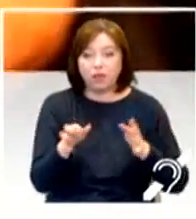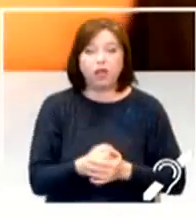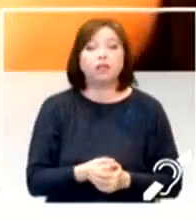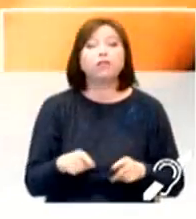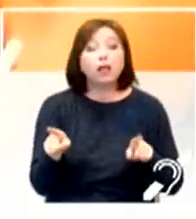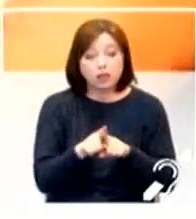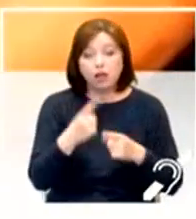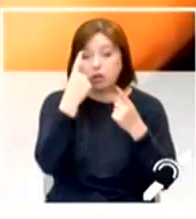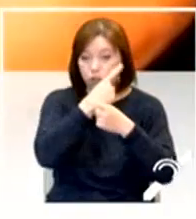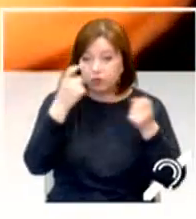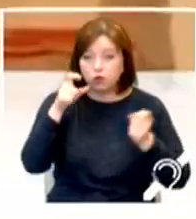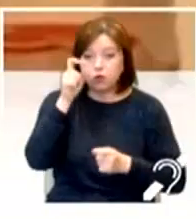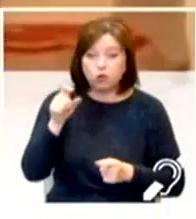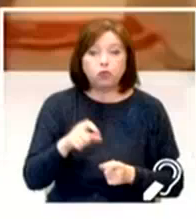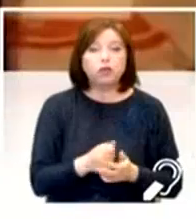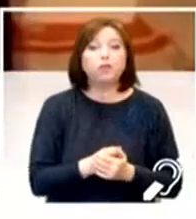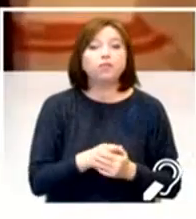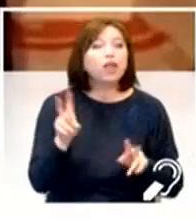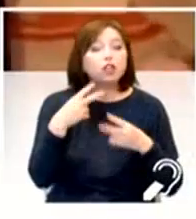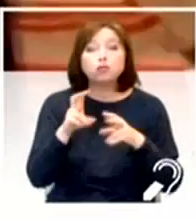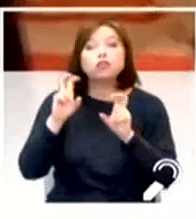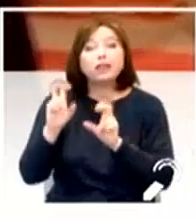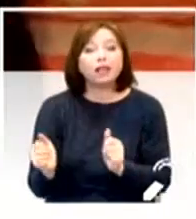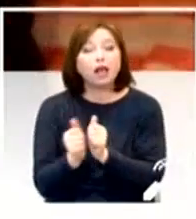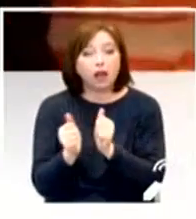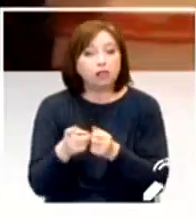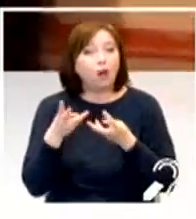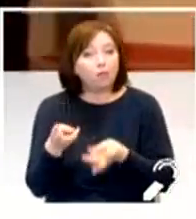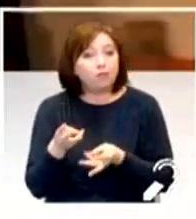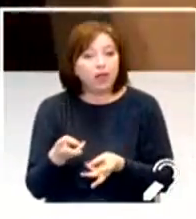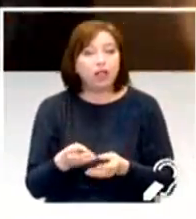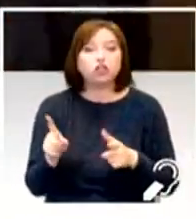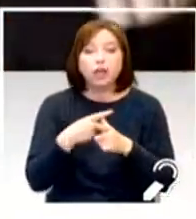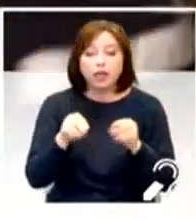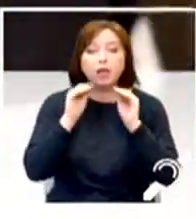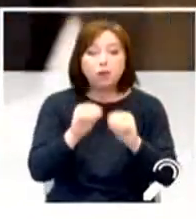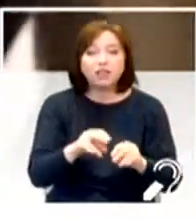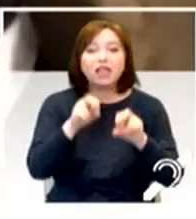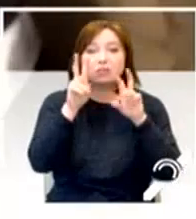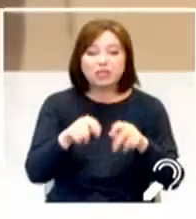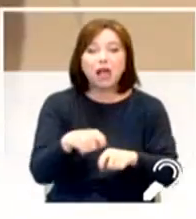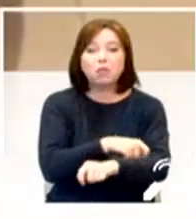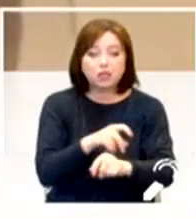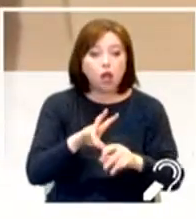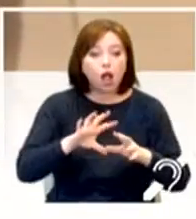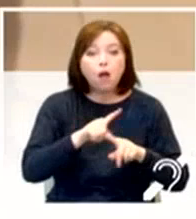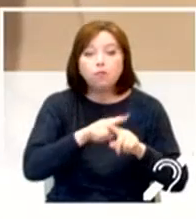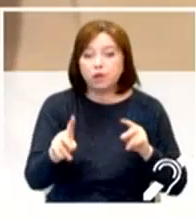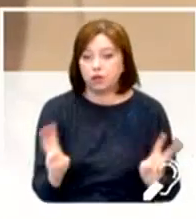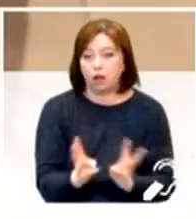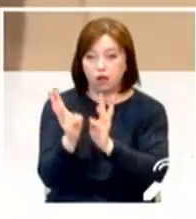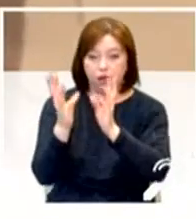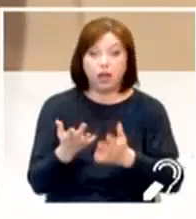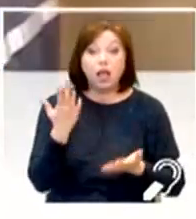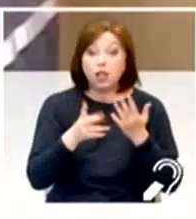salvatorii avertizează oamenii să nu așeze în apropierea sobei sau pe aceste materiale combustibile. În cazul persoanelor care urmează